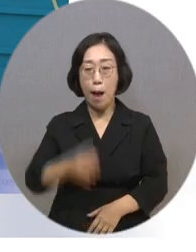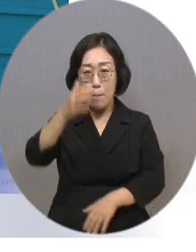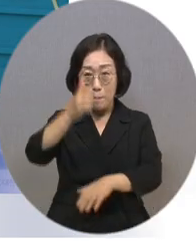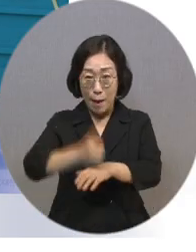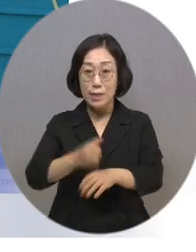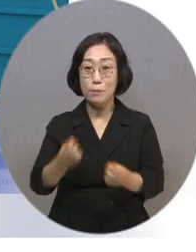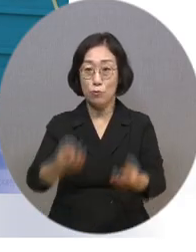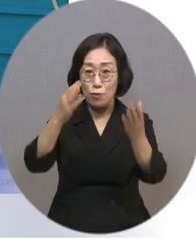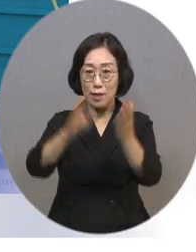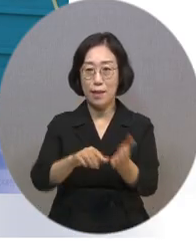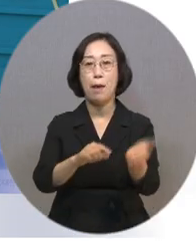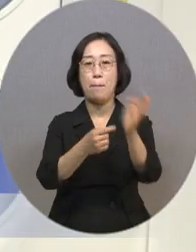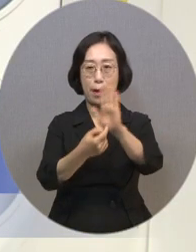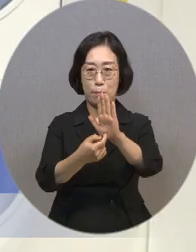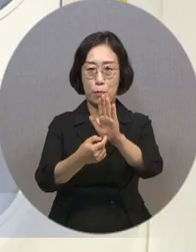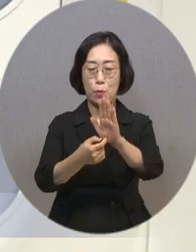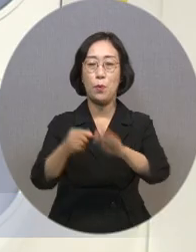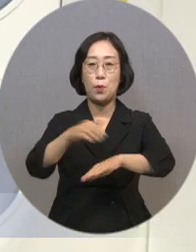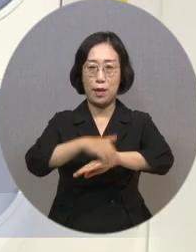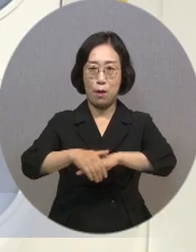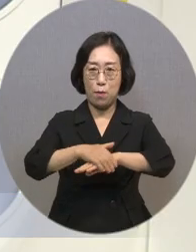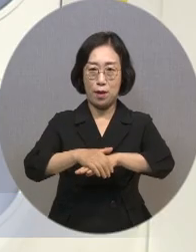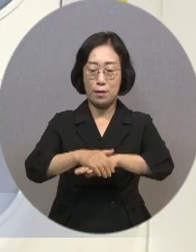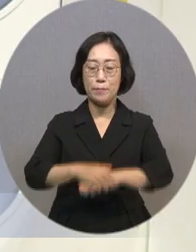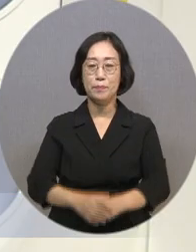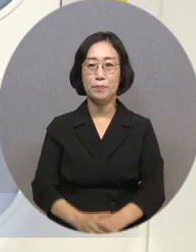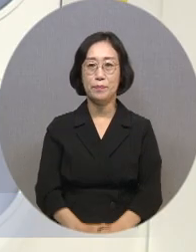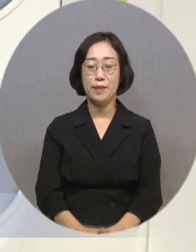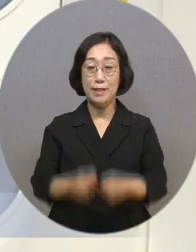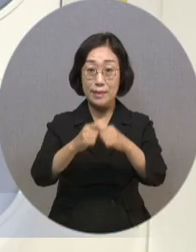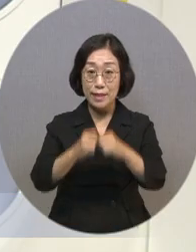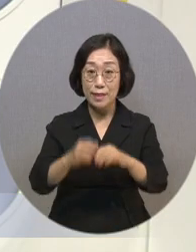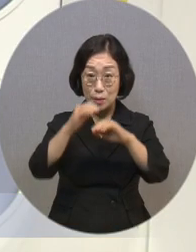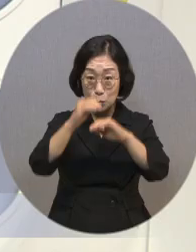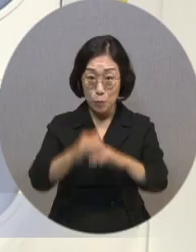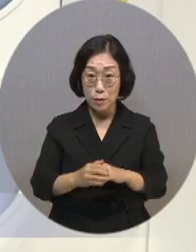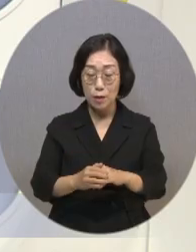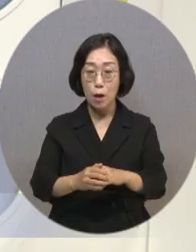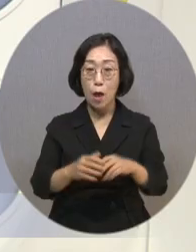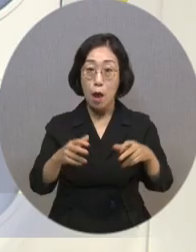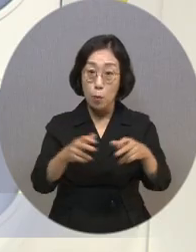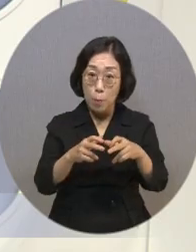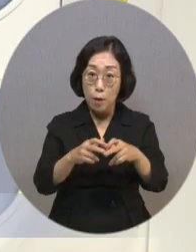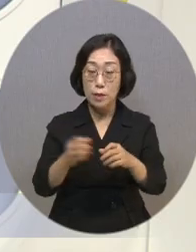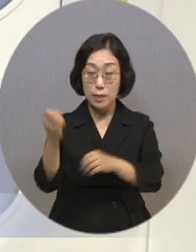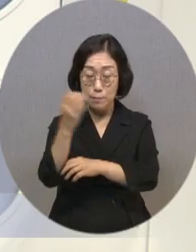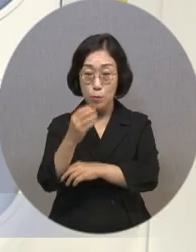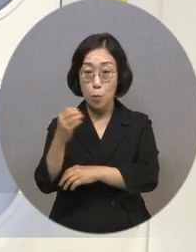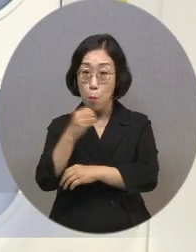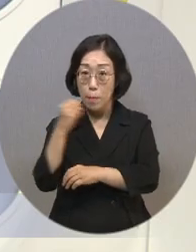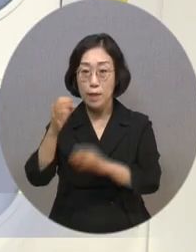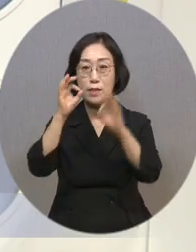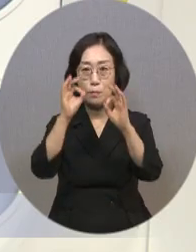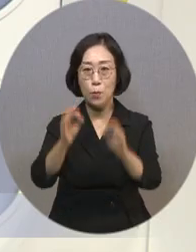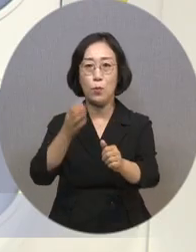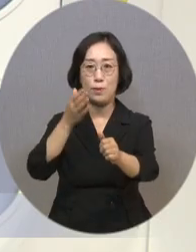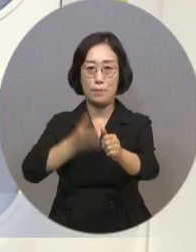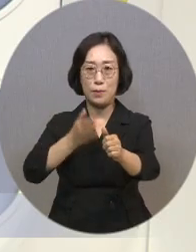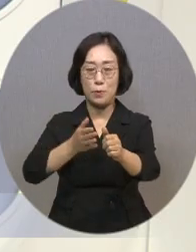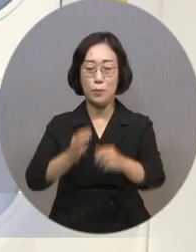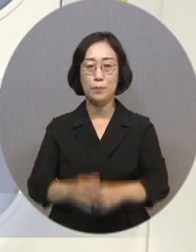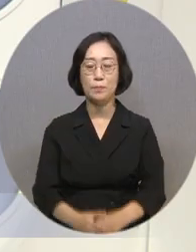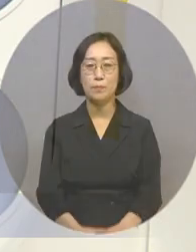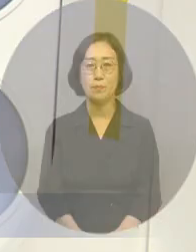공개될 예정입니다 더 자세한 뉴스는 장애인 신문과 웰페어 뉴스 홈페이지를 통해 확인할 수